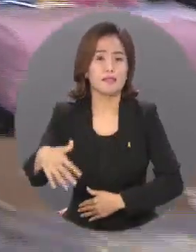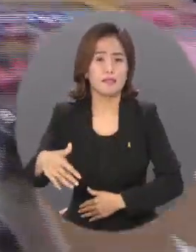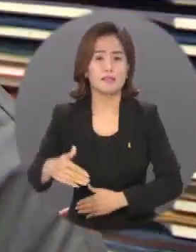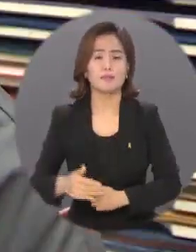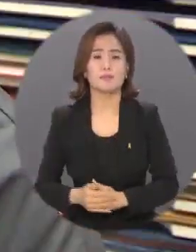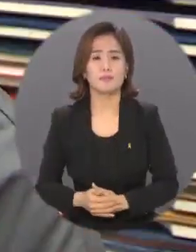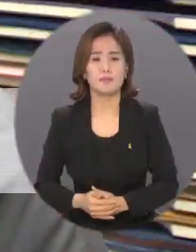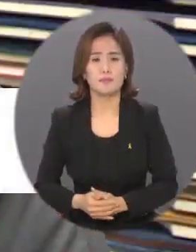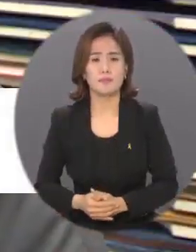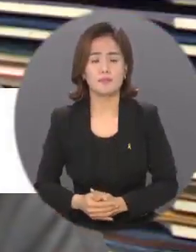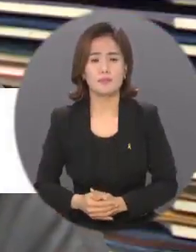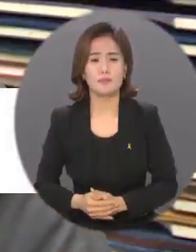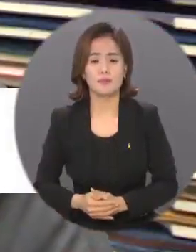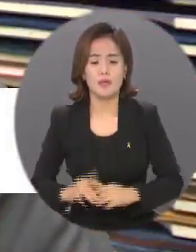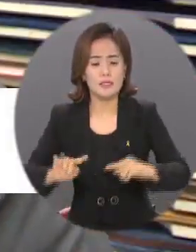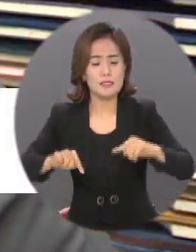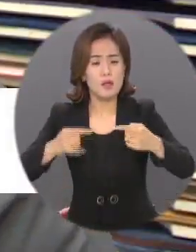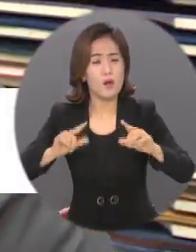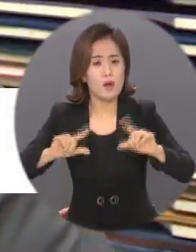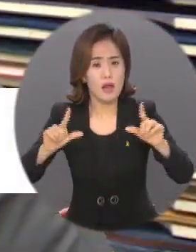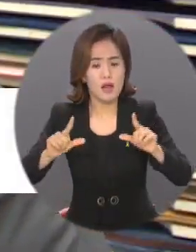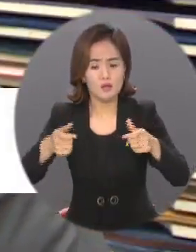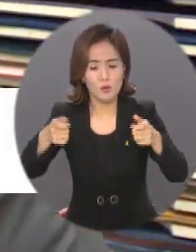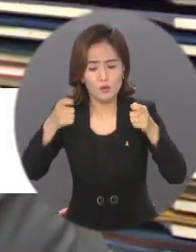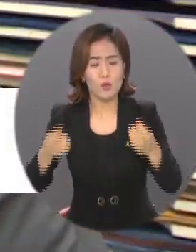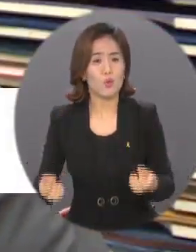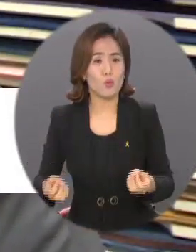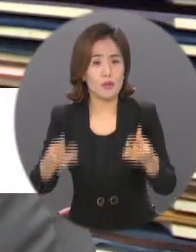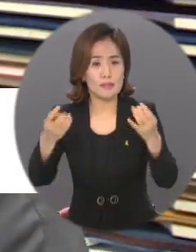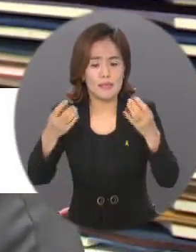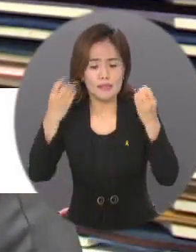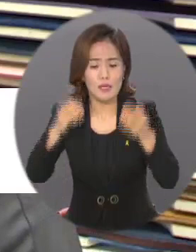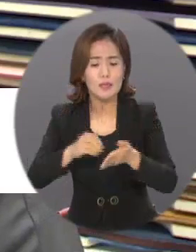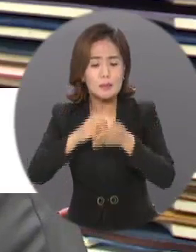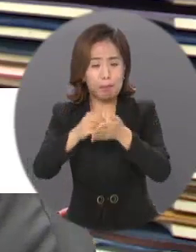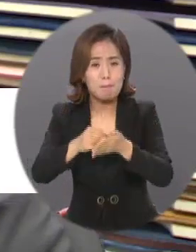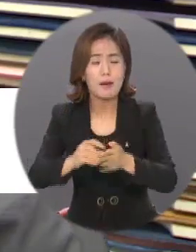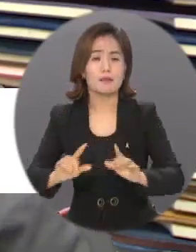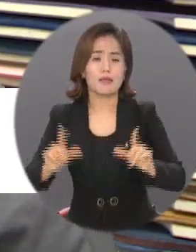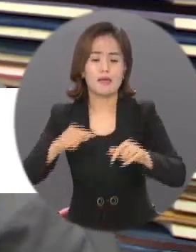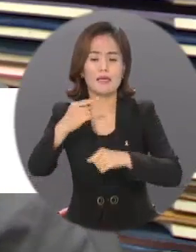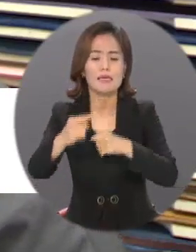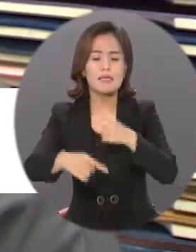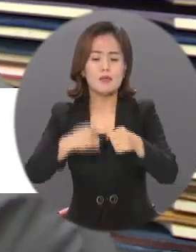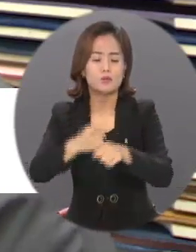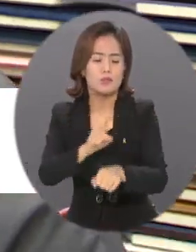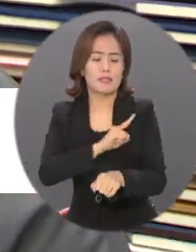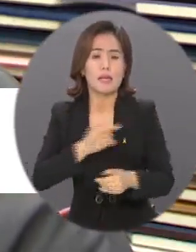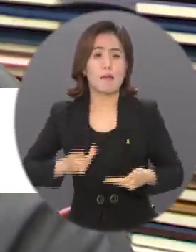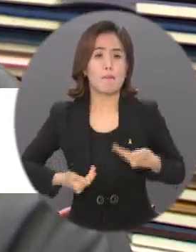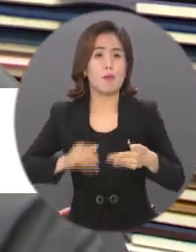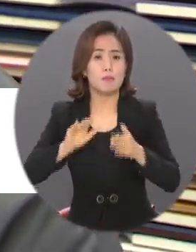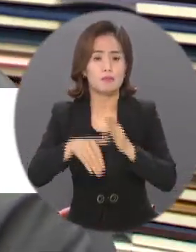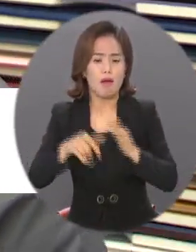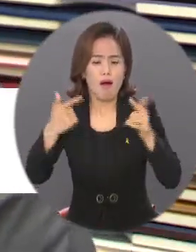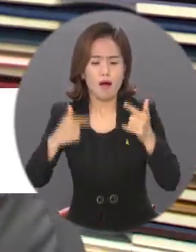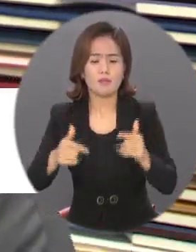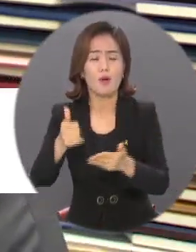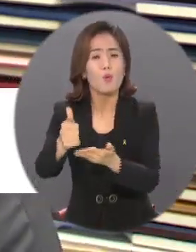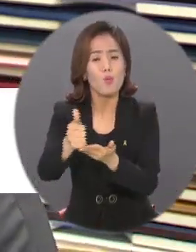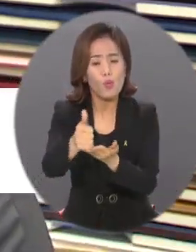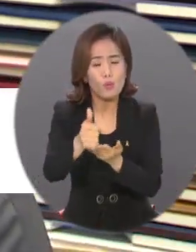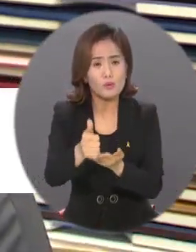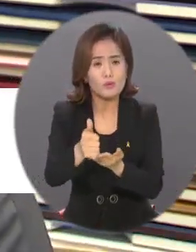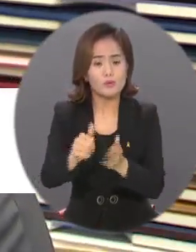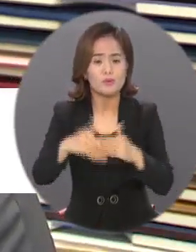있습니다. 한참 설날 대목이고 그다음 졸업식, 그다음 이제 신학기로 이어지는데 1년 중에 제일 바쁠 시기거든요. 항상 오시던 분들도